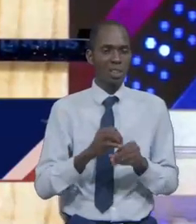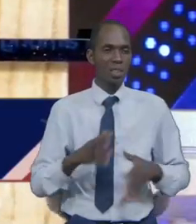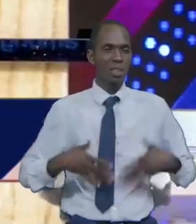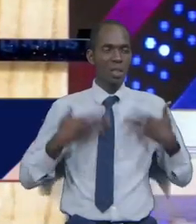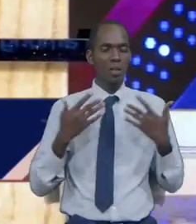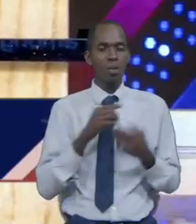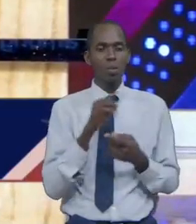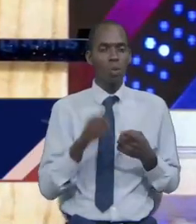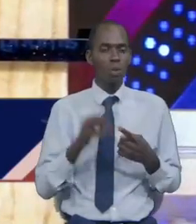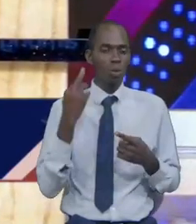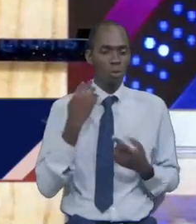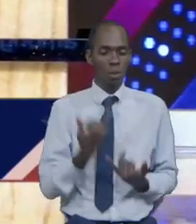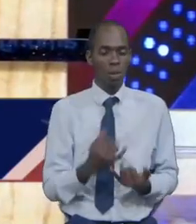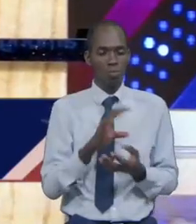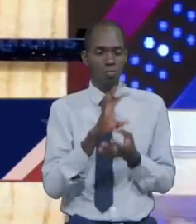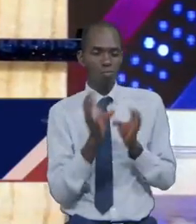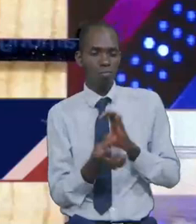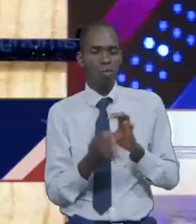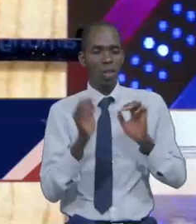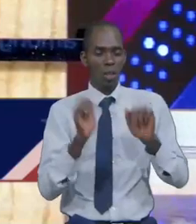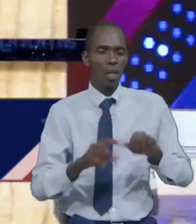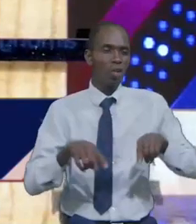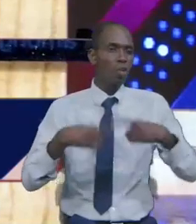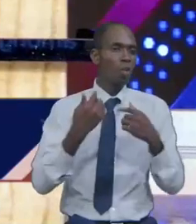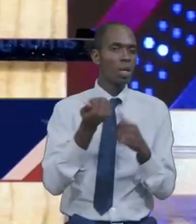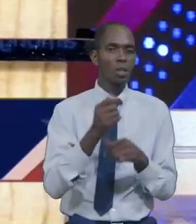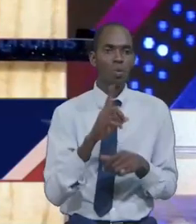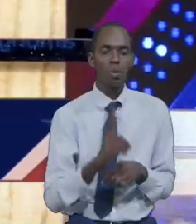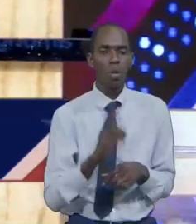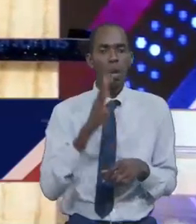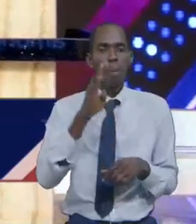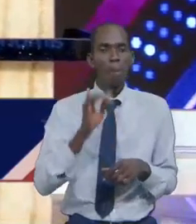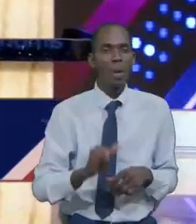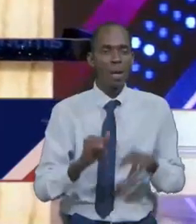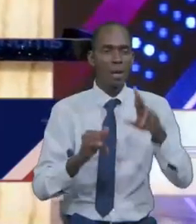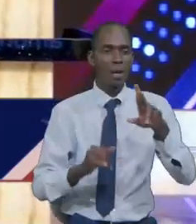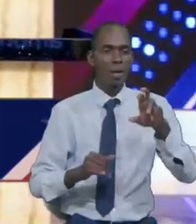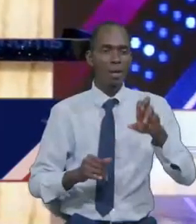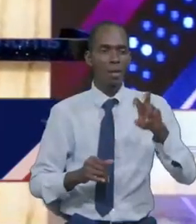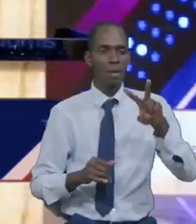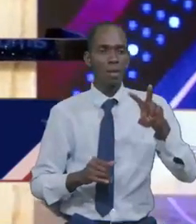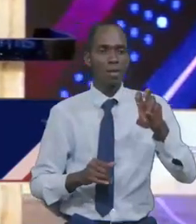allait partout par révélation. Parce que dans le passé,